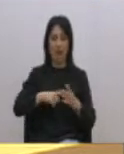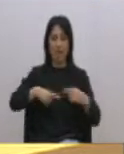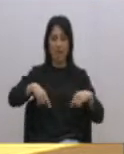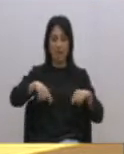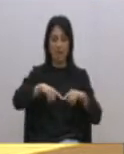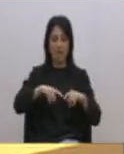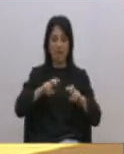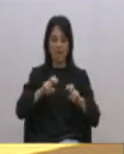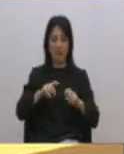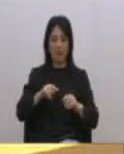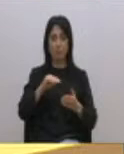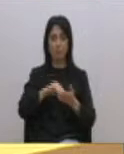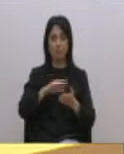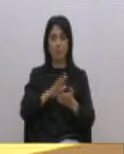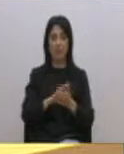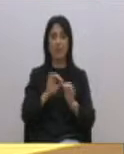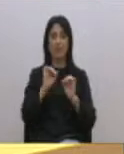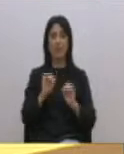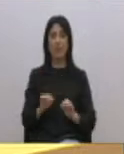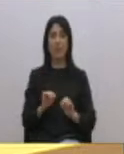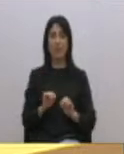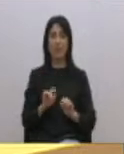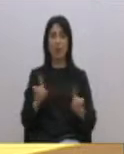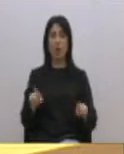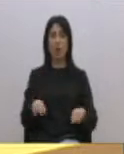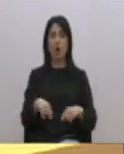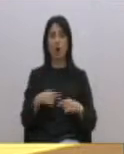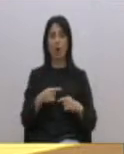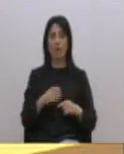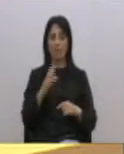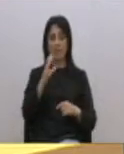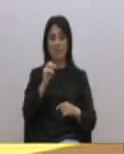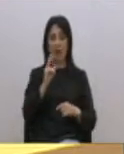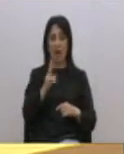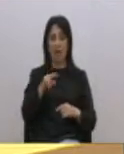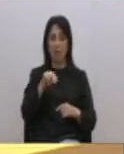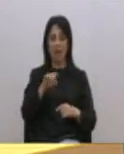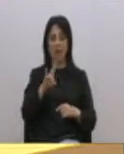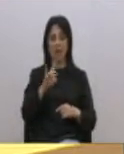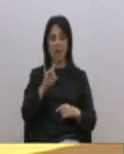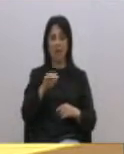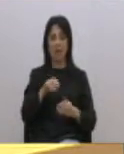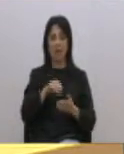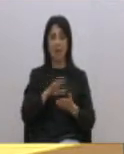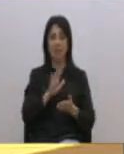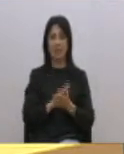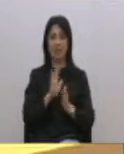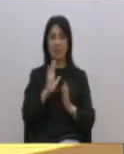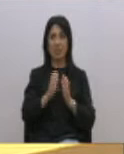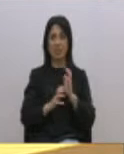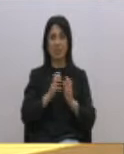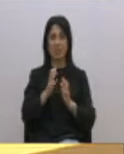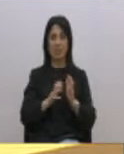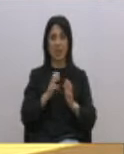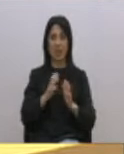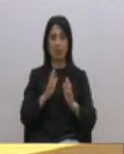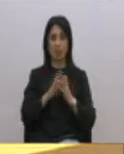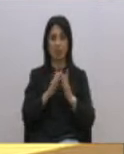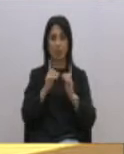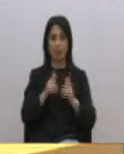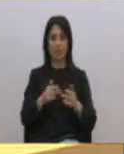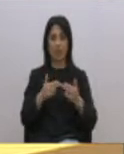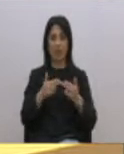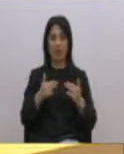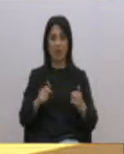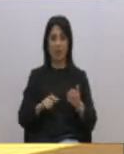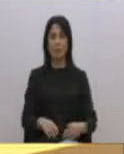დასახელების და გეოგრაფიული აღნიშნვის დაცვა ხორციელდება საპატენტში რეგისტრაციის საერთაშორისო შეთანხმების საფუძველზე ან